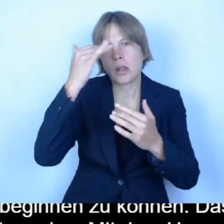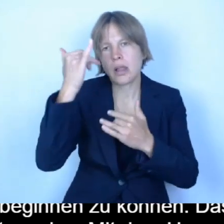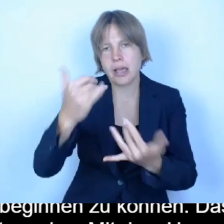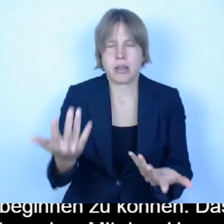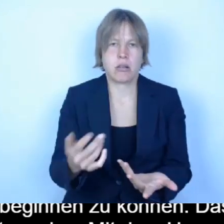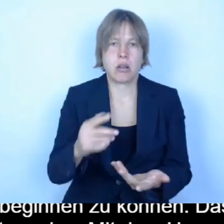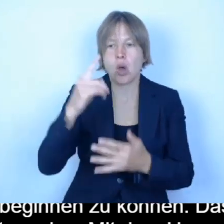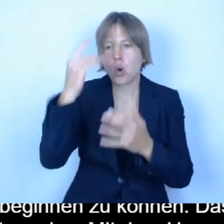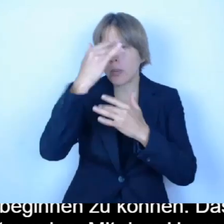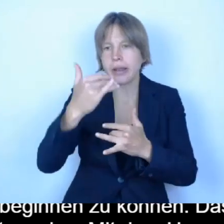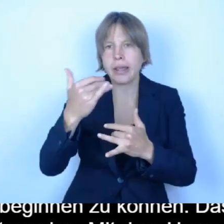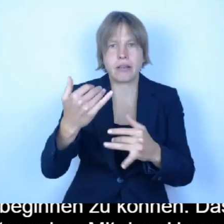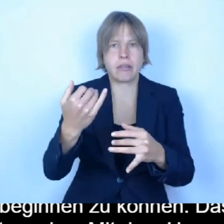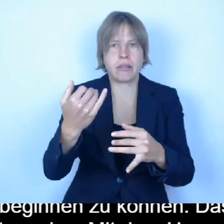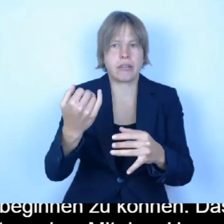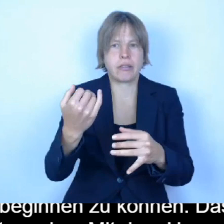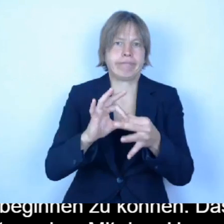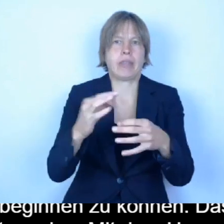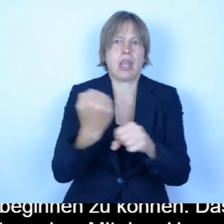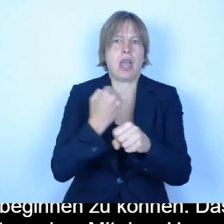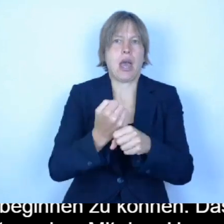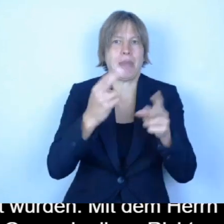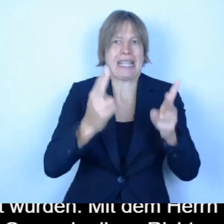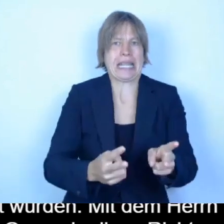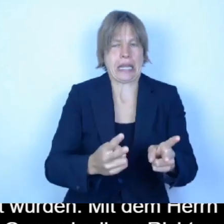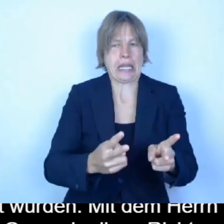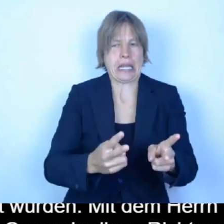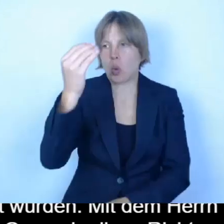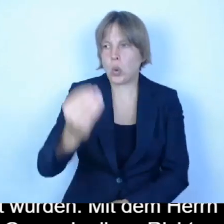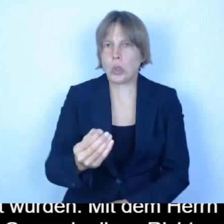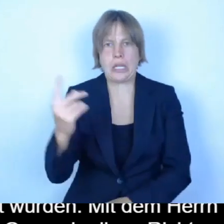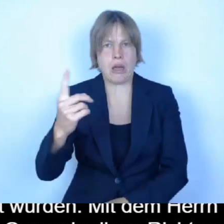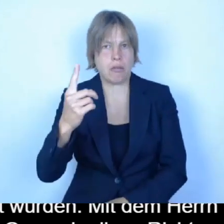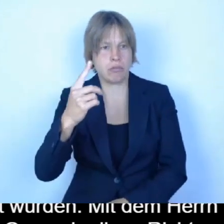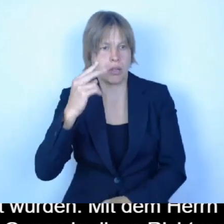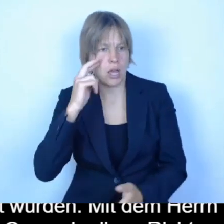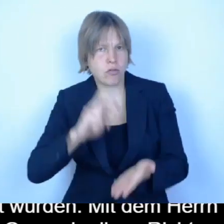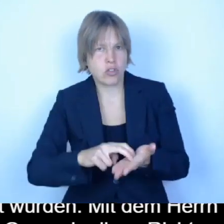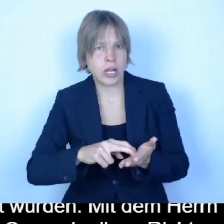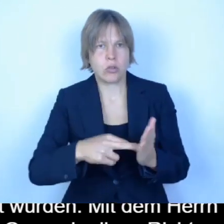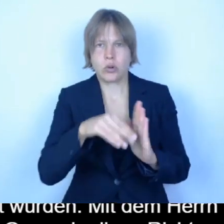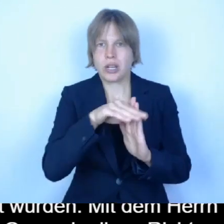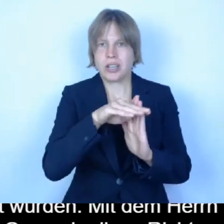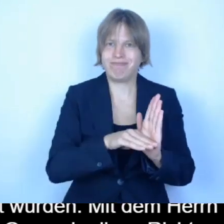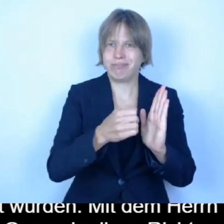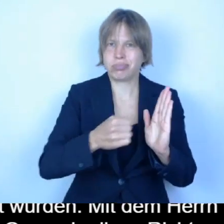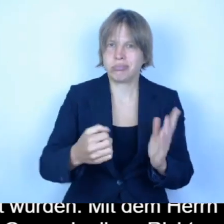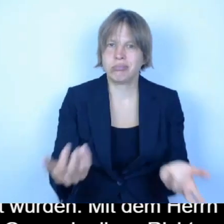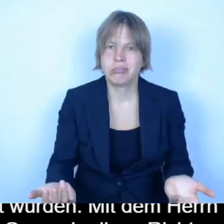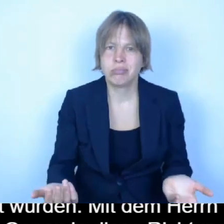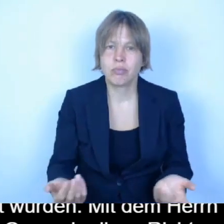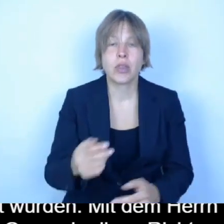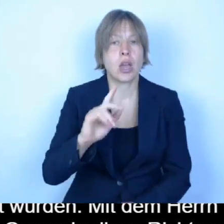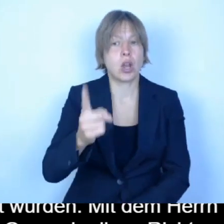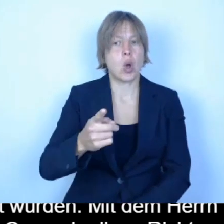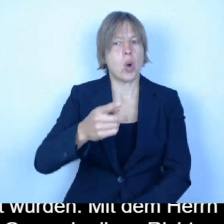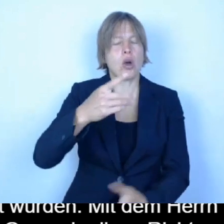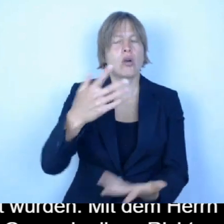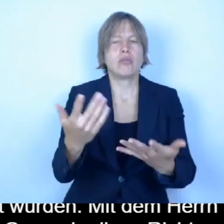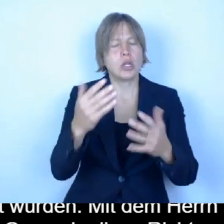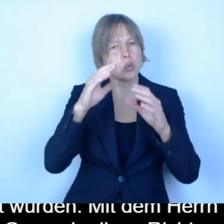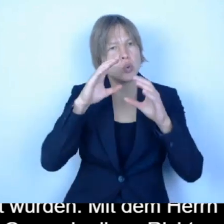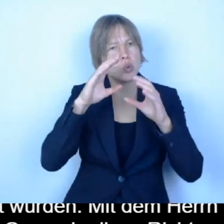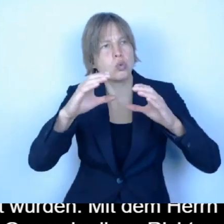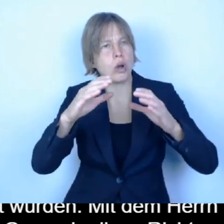auch für die Zuschauerinnen und Zuschauer dann auch vertretbar sind. Da sind die Intendantinnen und Intendanten gerade unterwegs und gibt auch